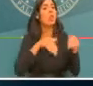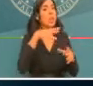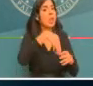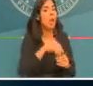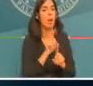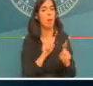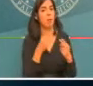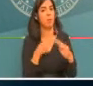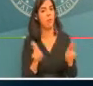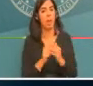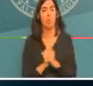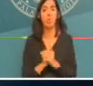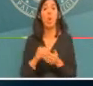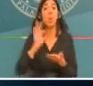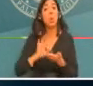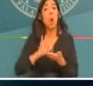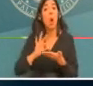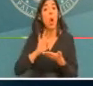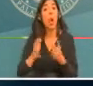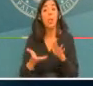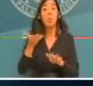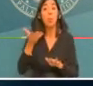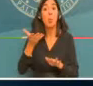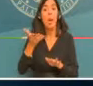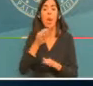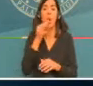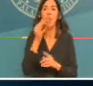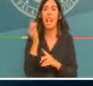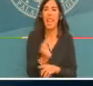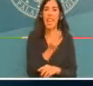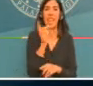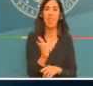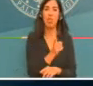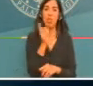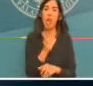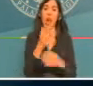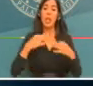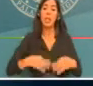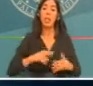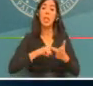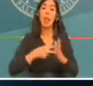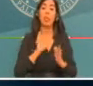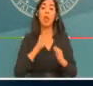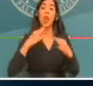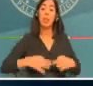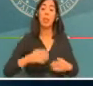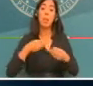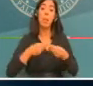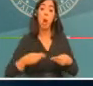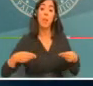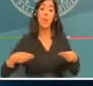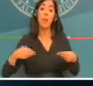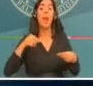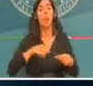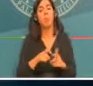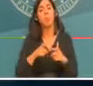professionali incrementiamo la didattica a distanza almeno nella misura del 75 per cento